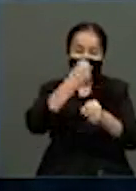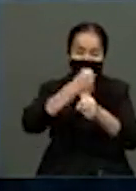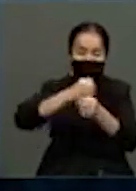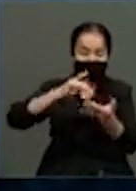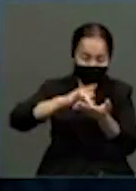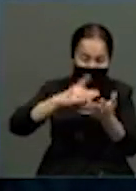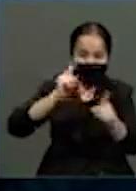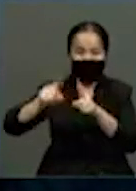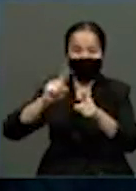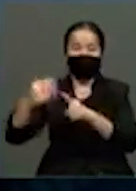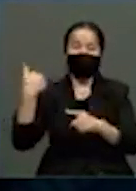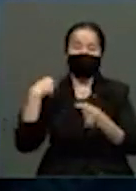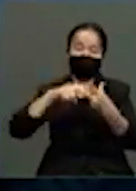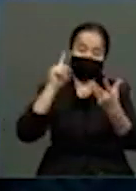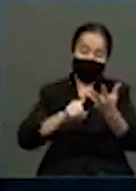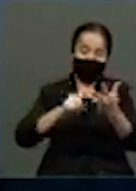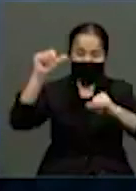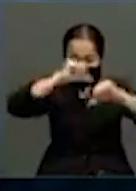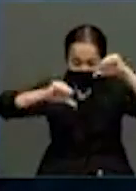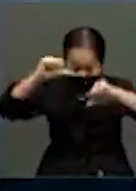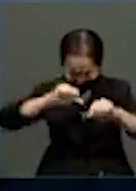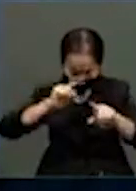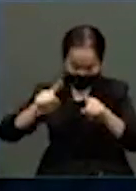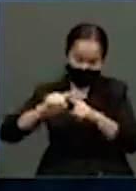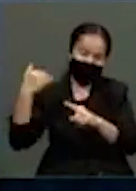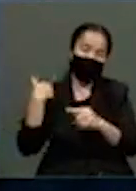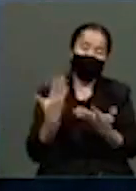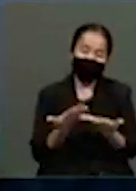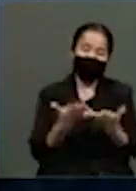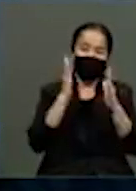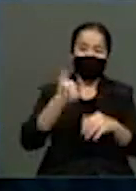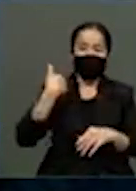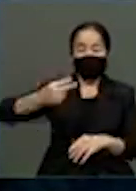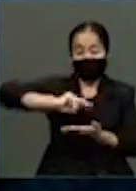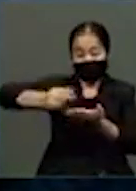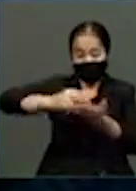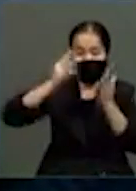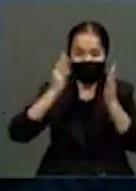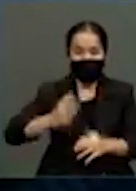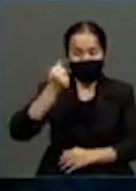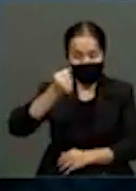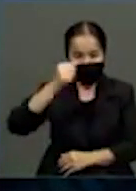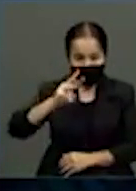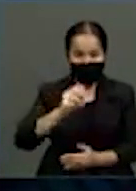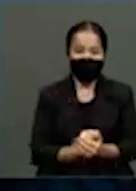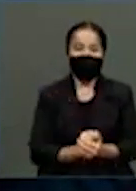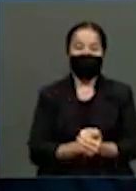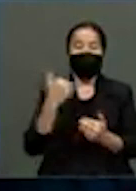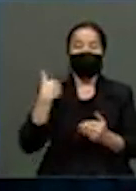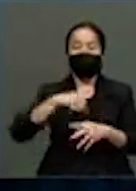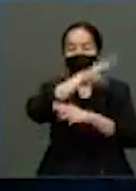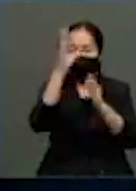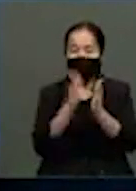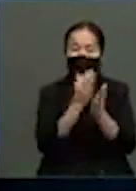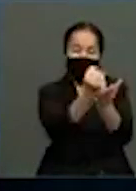ดวิทยาเป็นผู้ที่สอบสวนโรคอีก10นะครับล่าม16ธุรการทั่วไปอีก195มา